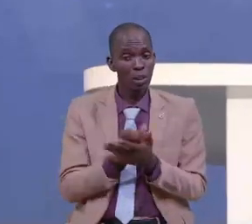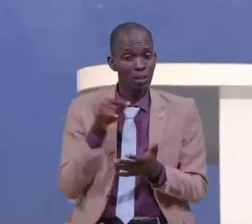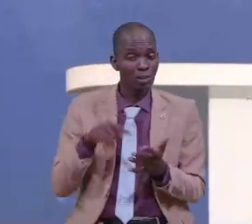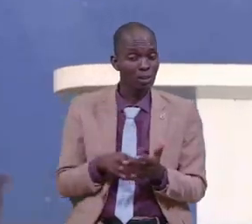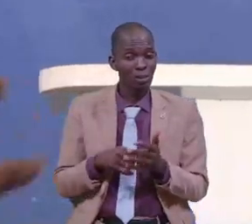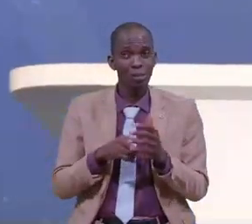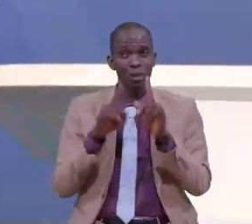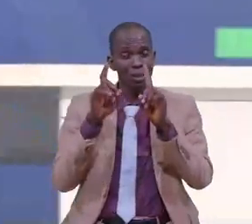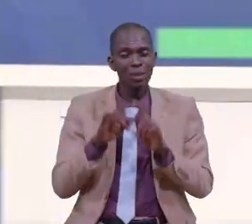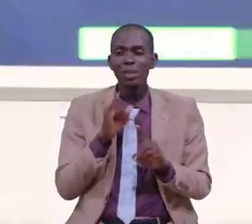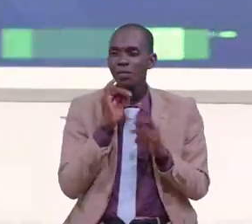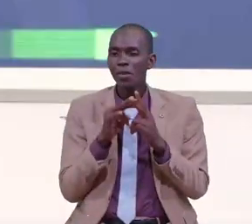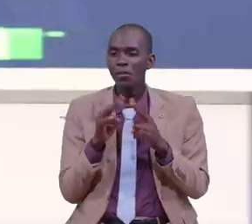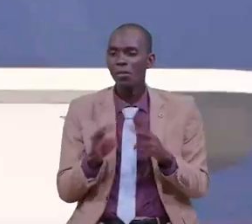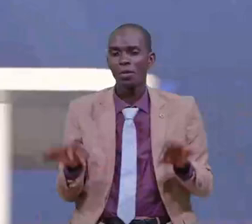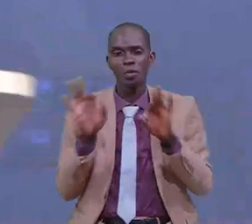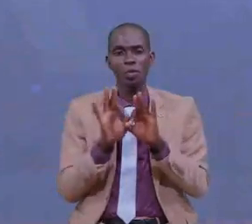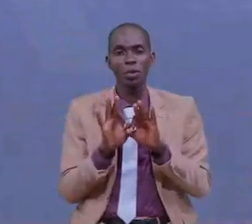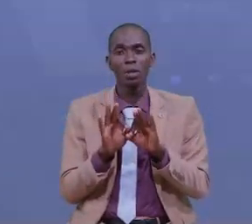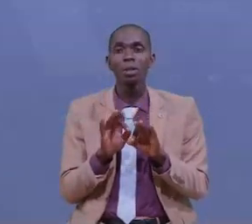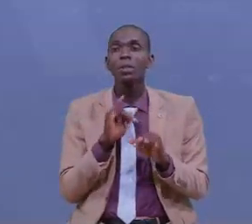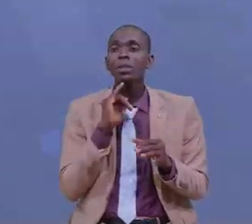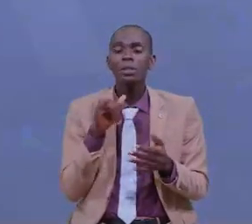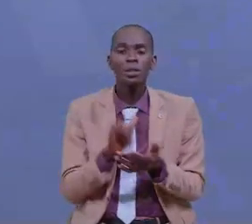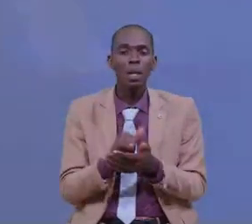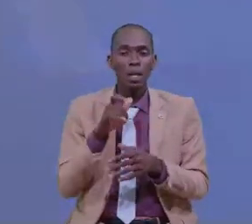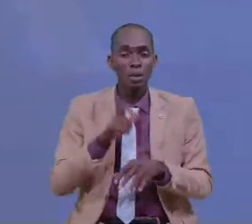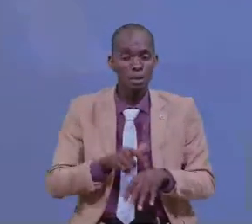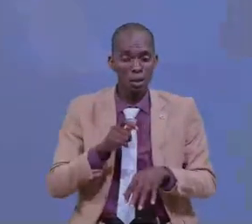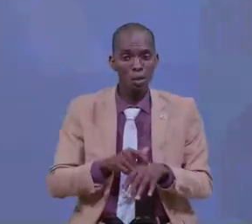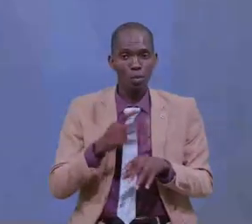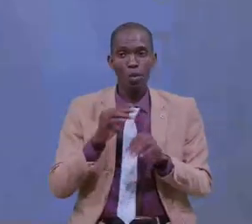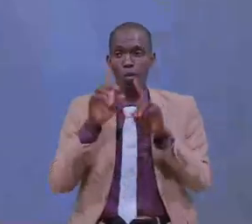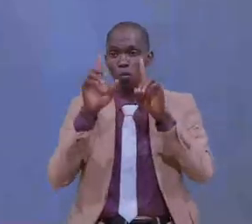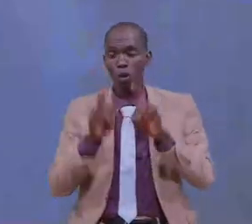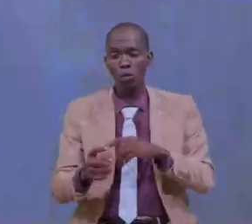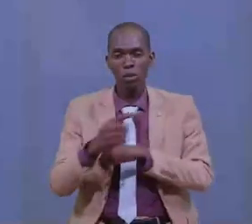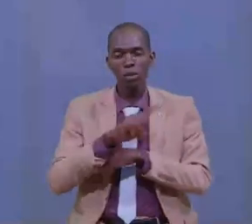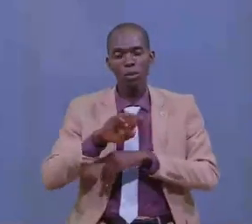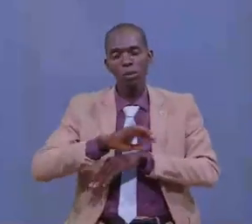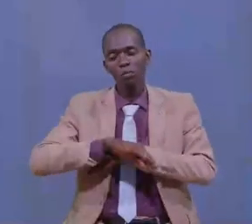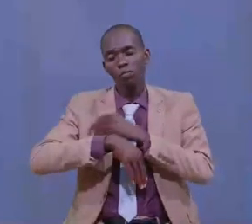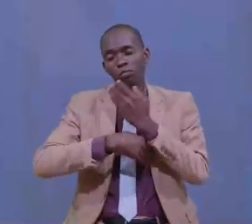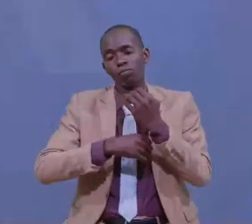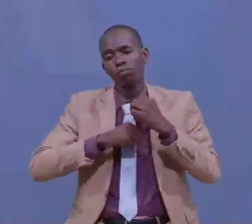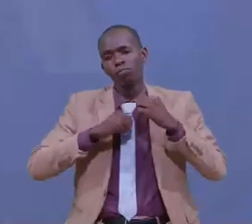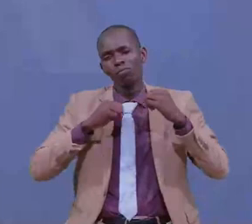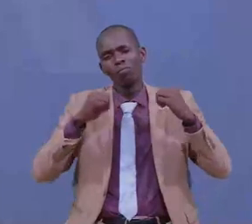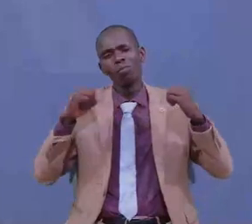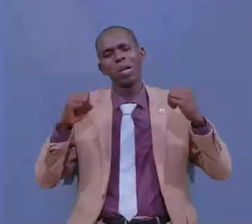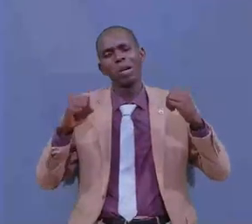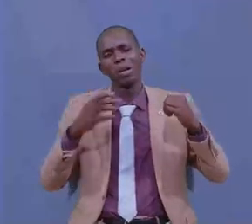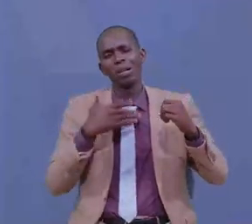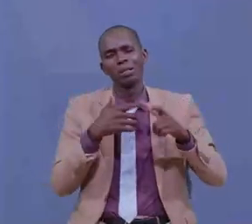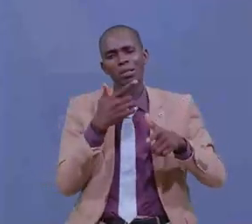Et tu sais que c'est un examen remarquable. Et c'est en ce moment-là. Tu te réveilles le matin. Et la maladie frappe à